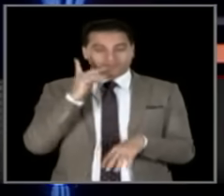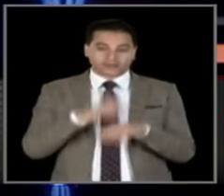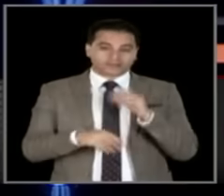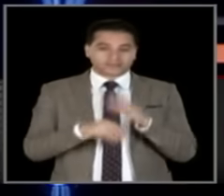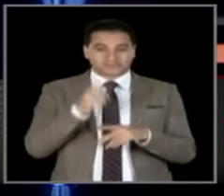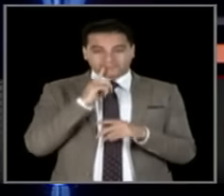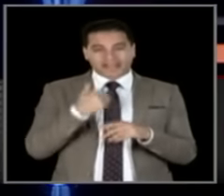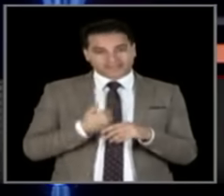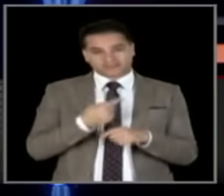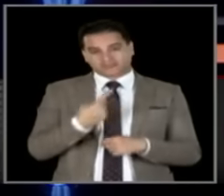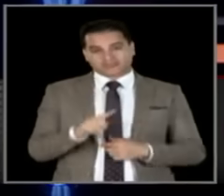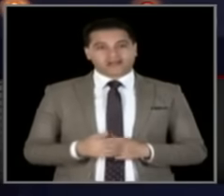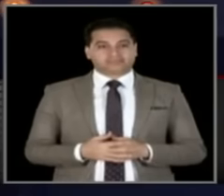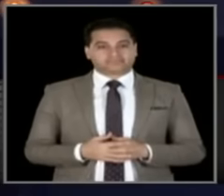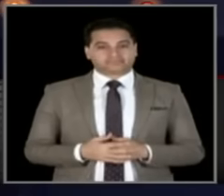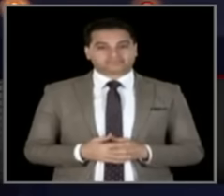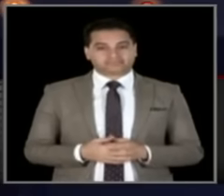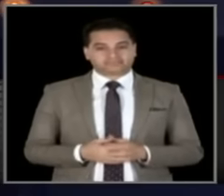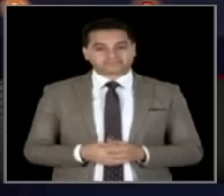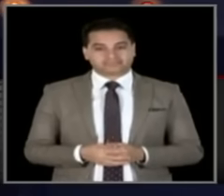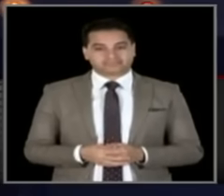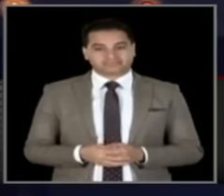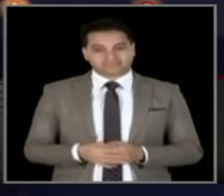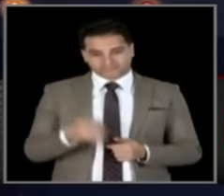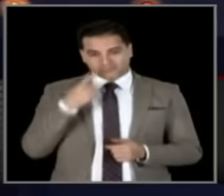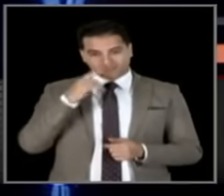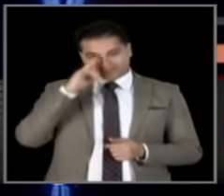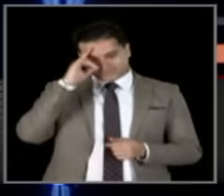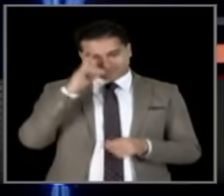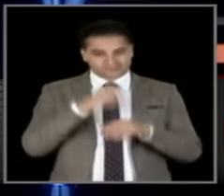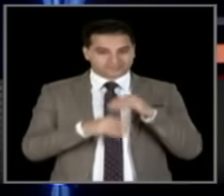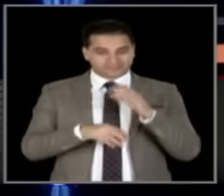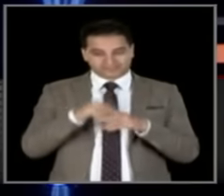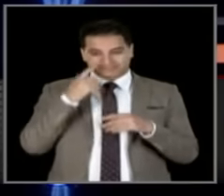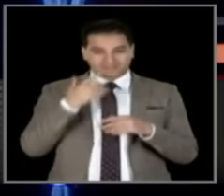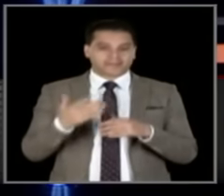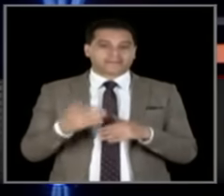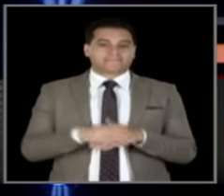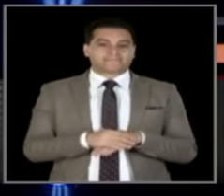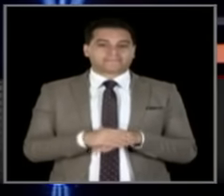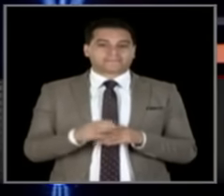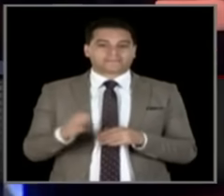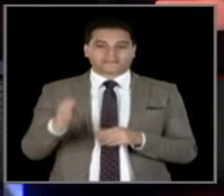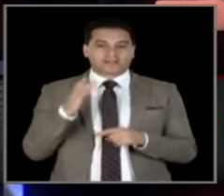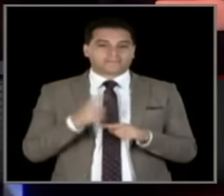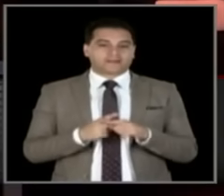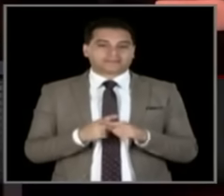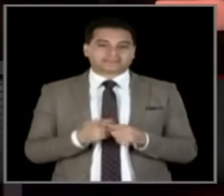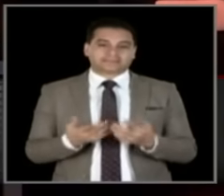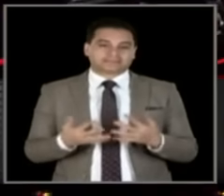أنا حوض إنك كتير. هنخمن. طب خمني. إجابة صحيح. إجابة خاطئة.